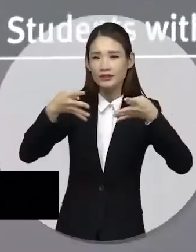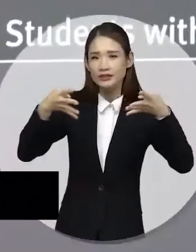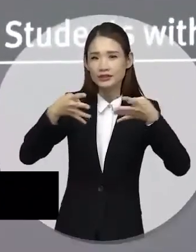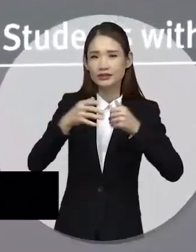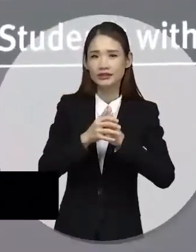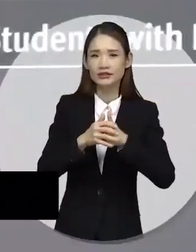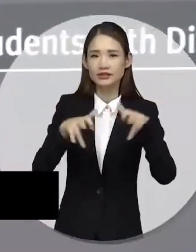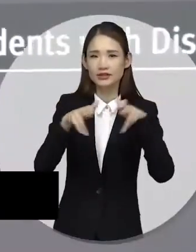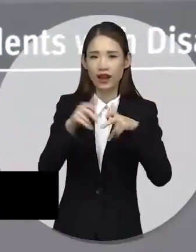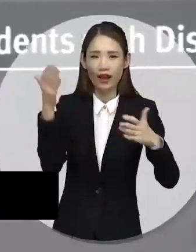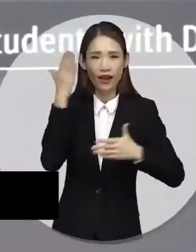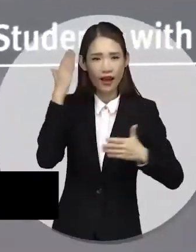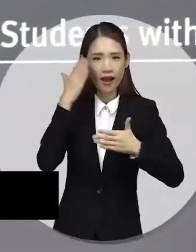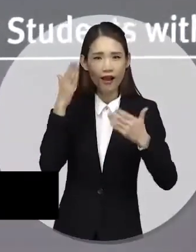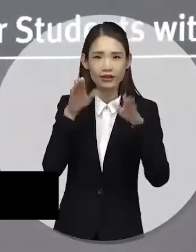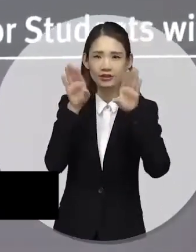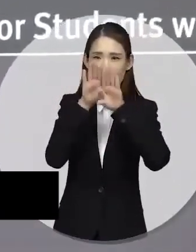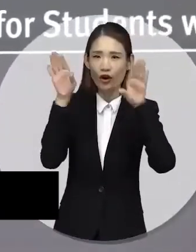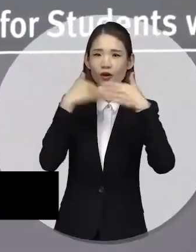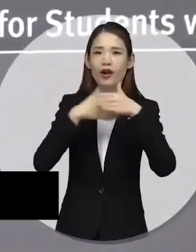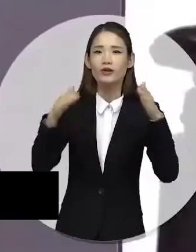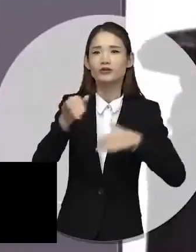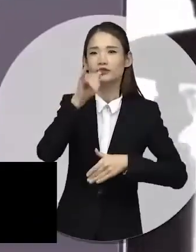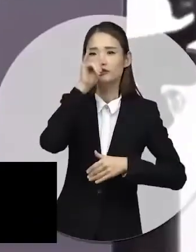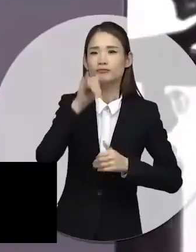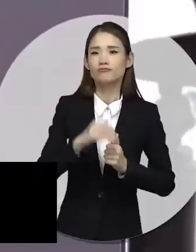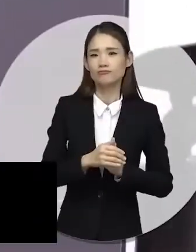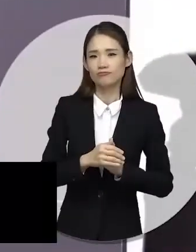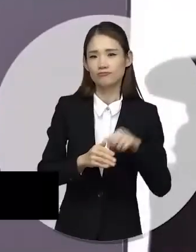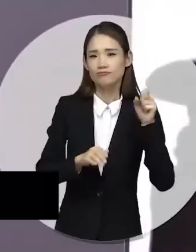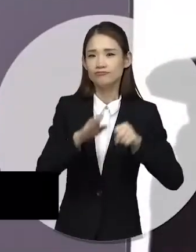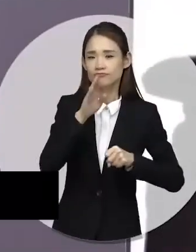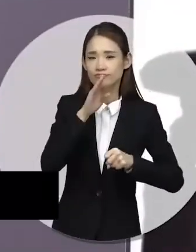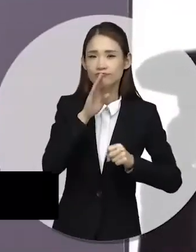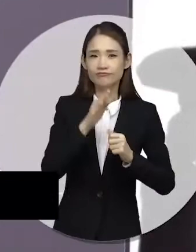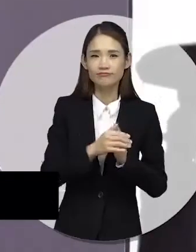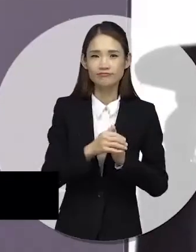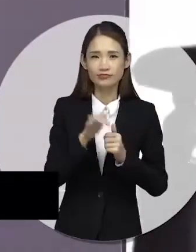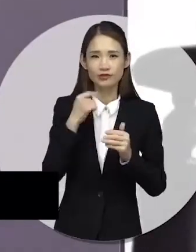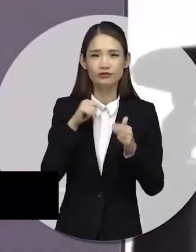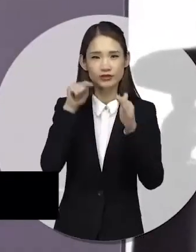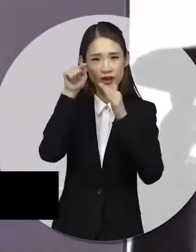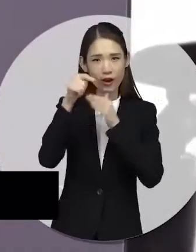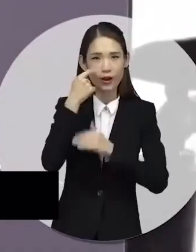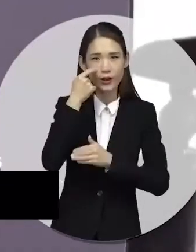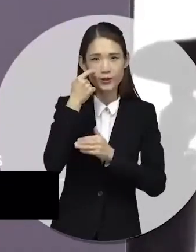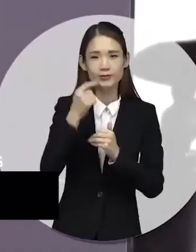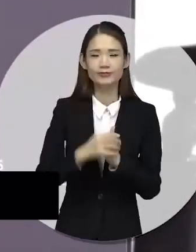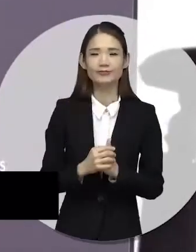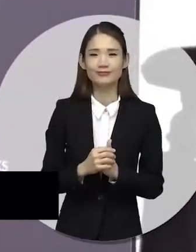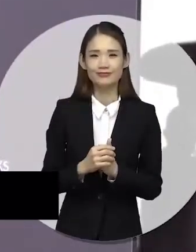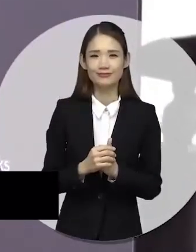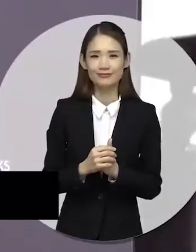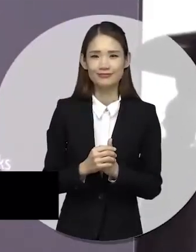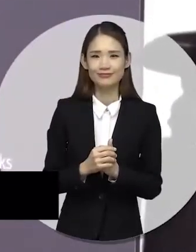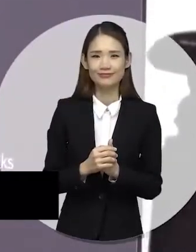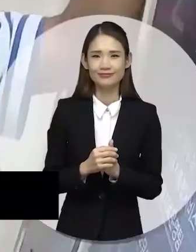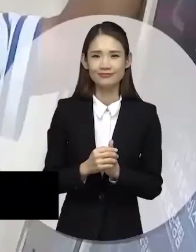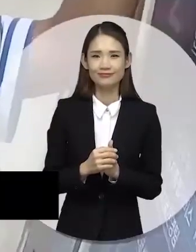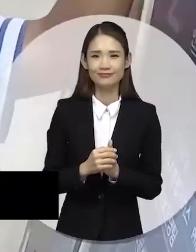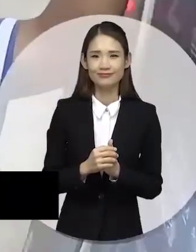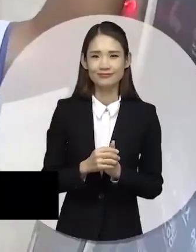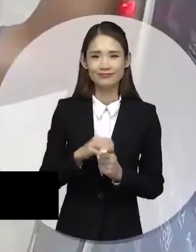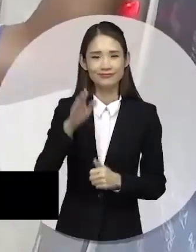열람실. 장애학생 열람실. 아 진짜? 이제 여기 우리가 그럼 여기를 가면 되는 거지? 그래. 와 엄청